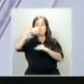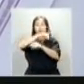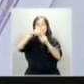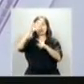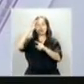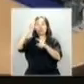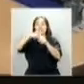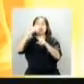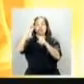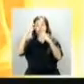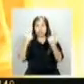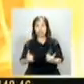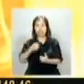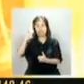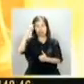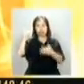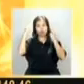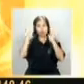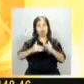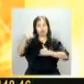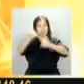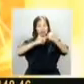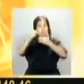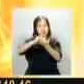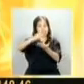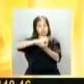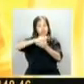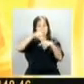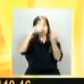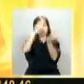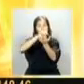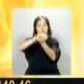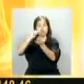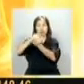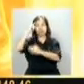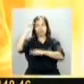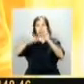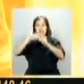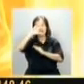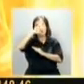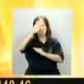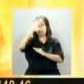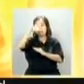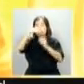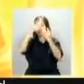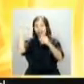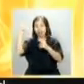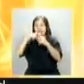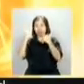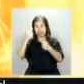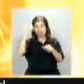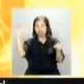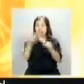นนี้คาดว่าจะมีประชาชนให้ความสนใจมาจองที่เหลืออยู่ประมาณอีก 35,000 ล้านบาทจนเต็มวง